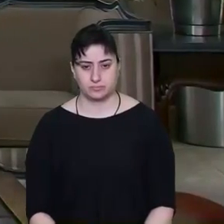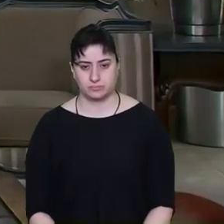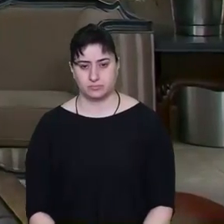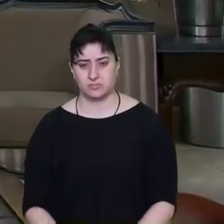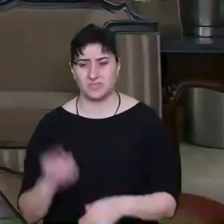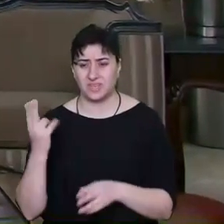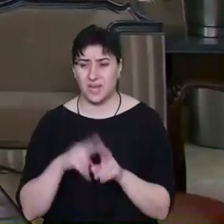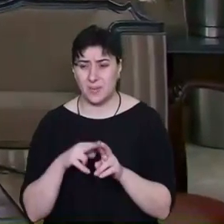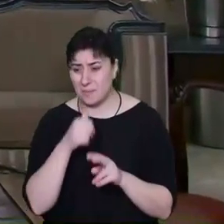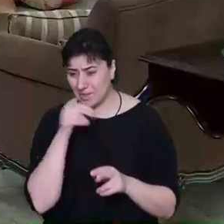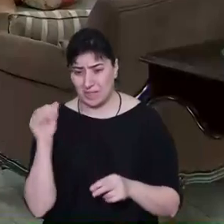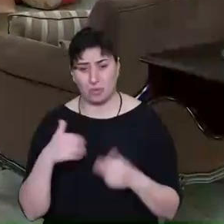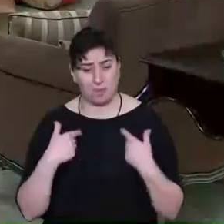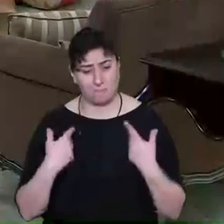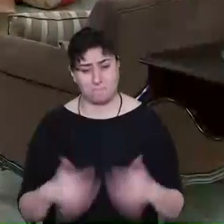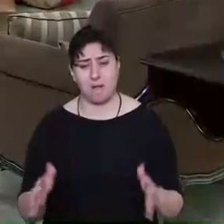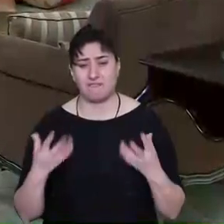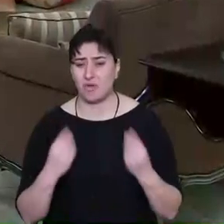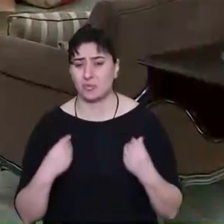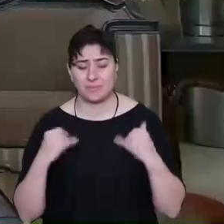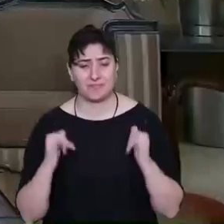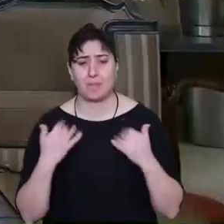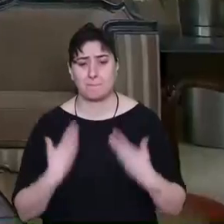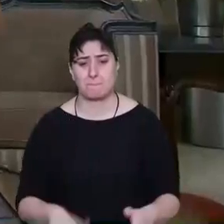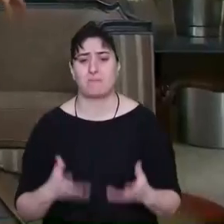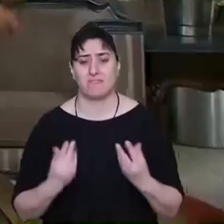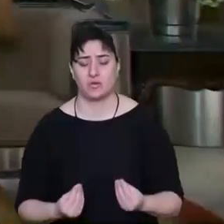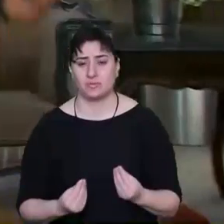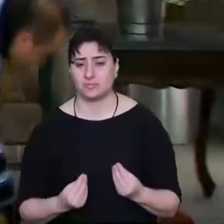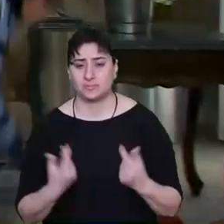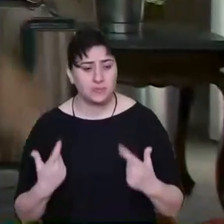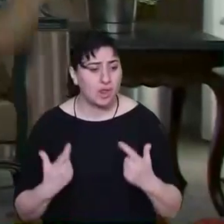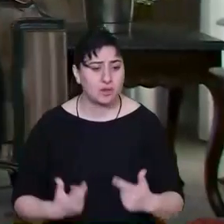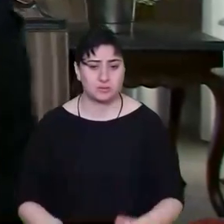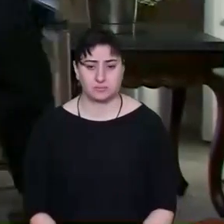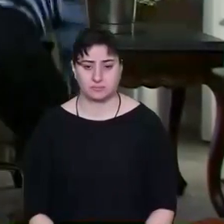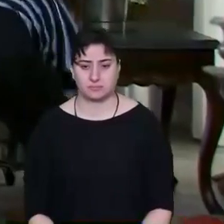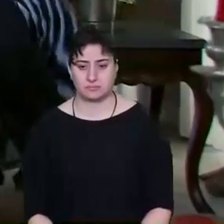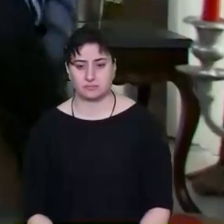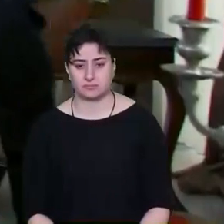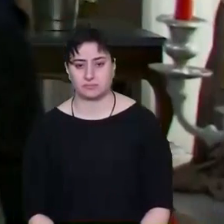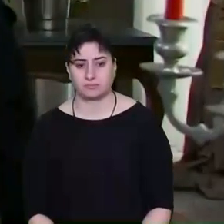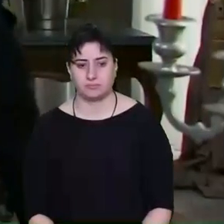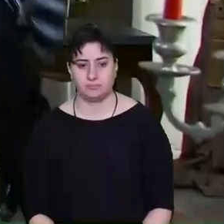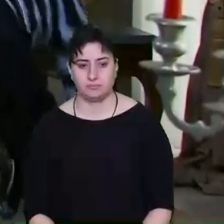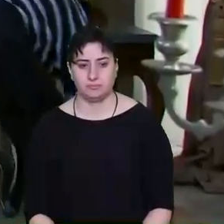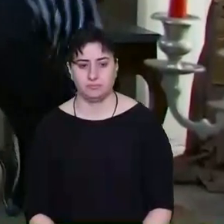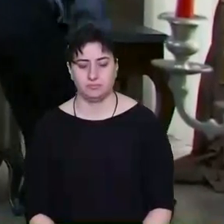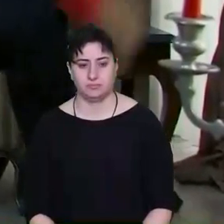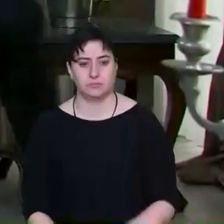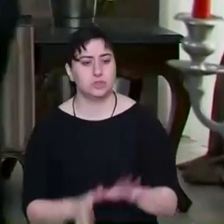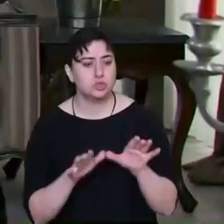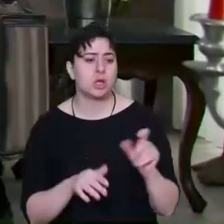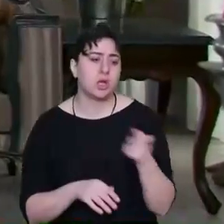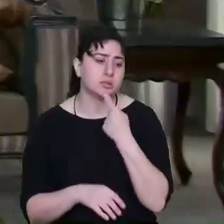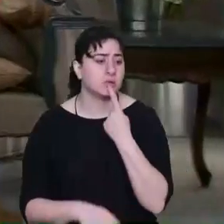Ben şimdi mahvoldum. Ben şimdi mahvoldum. İnşallah diyeceğiz. Minderleri topluyor. Abi söylersin kuşun